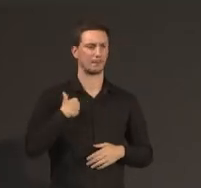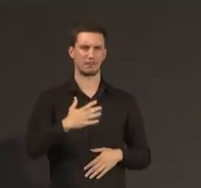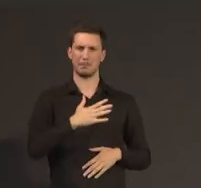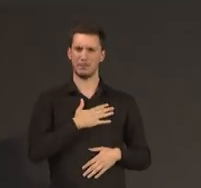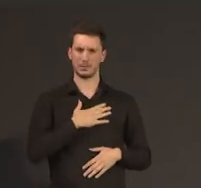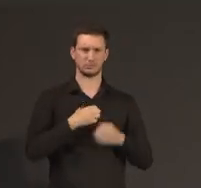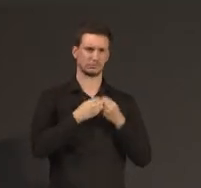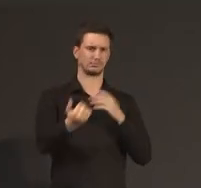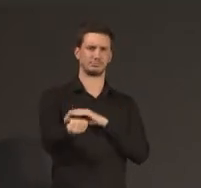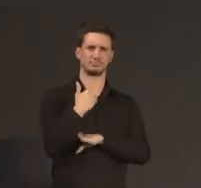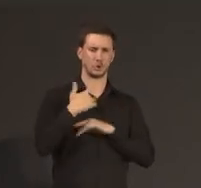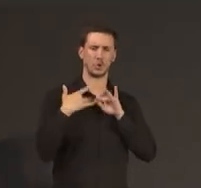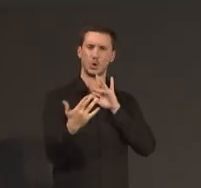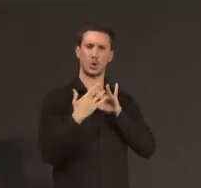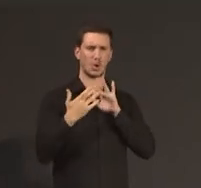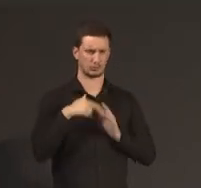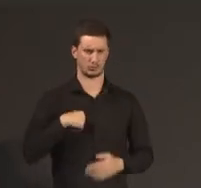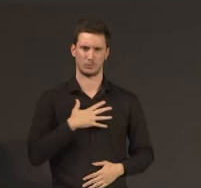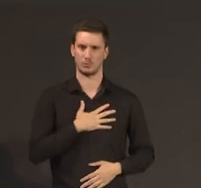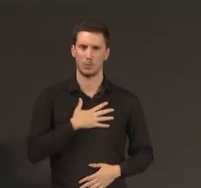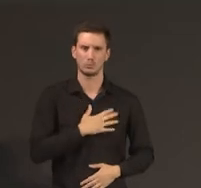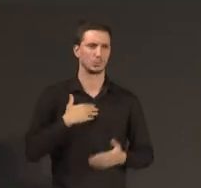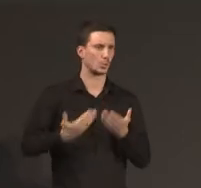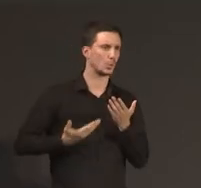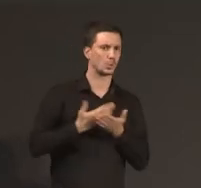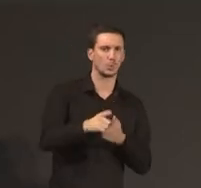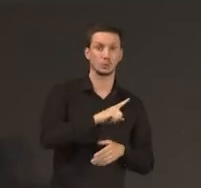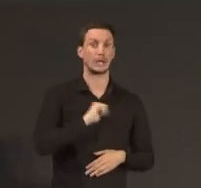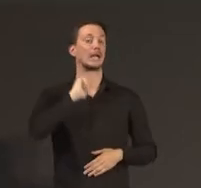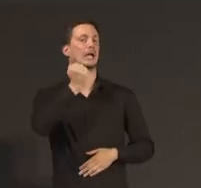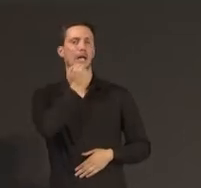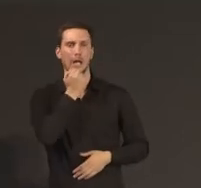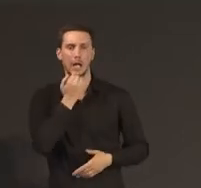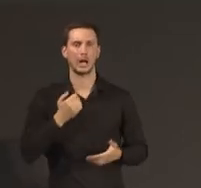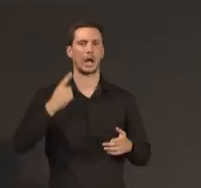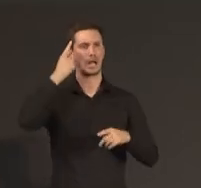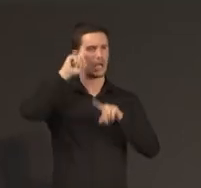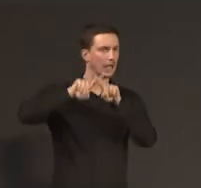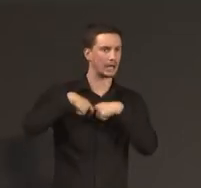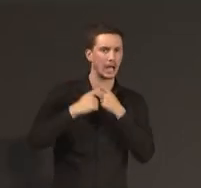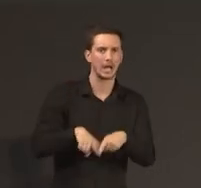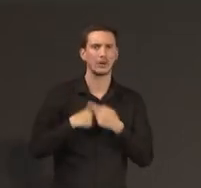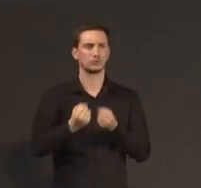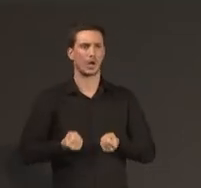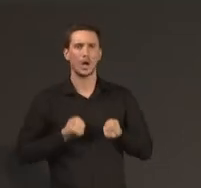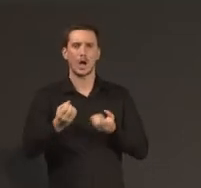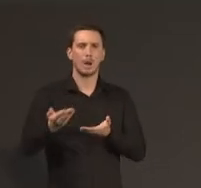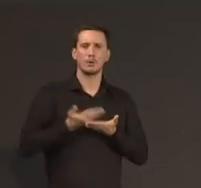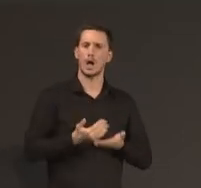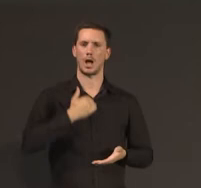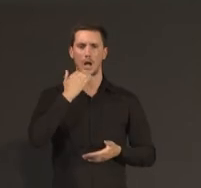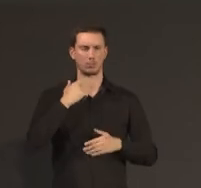i estaré encantat de poder estar en contacte. Suggeriment, queixa, reflexió, aportació, el que vulgueu,